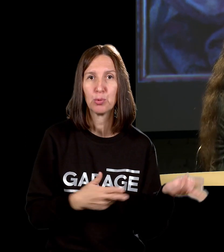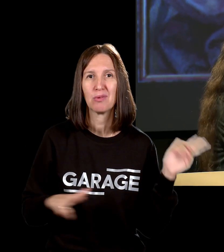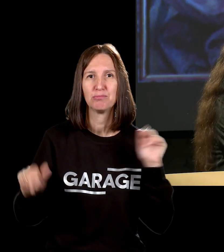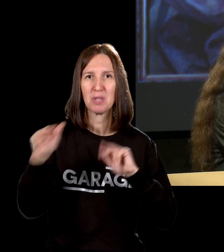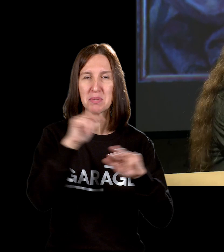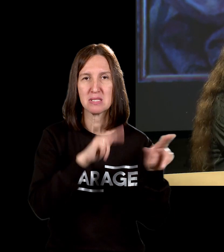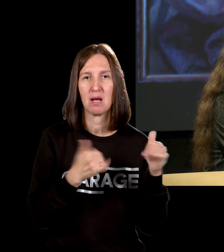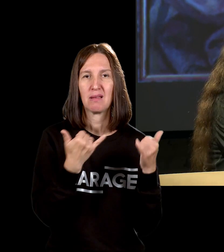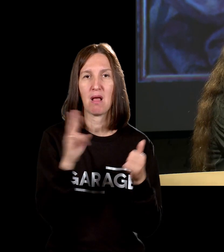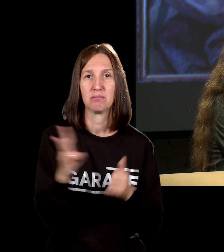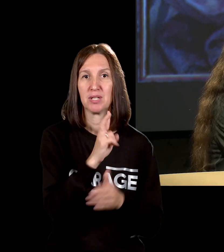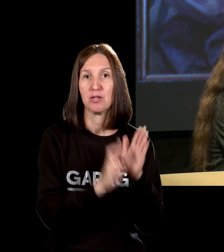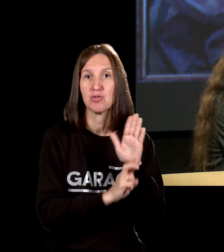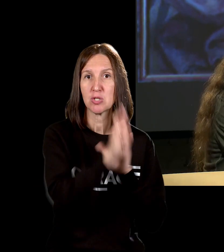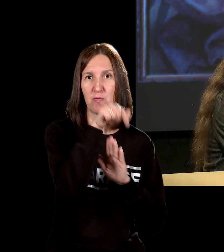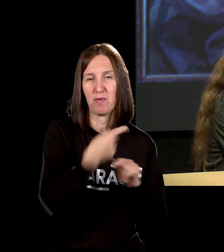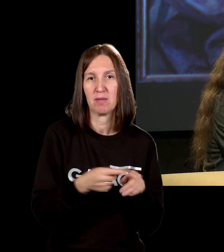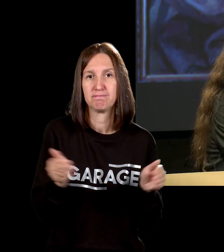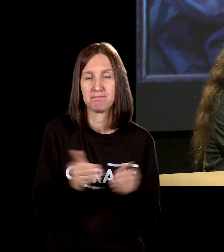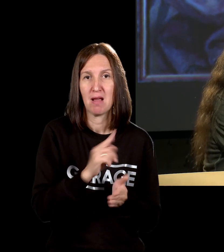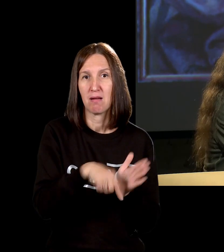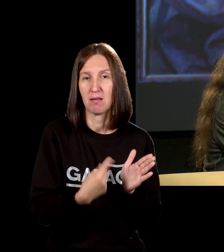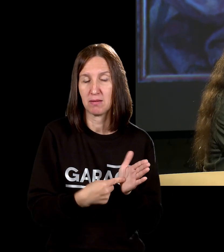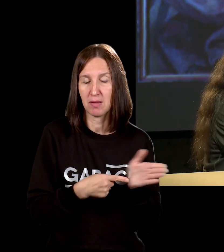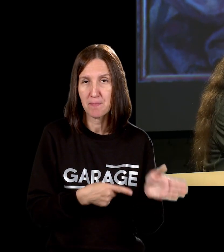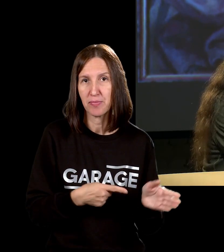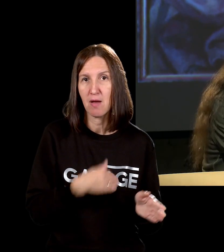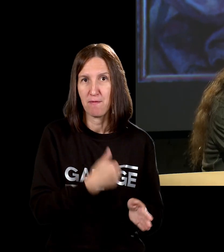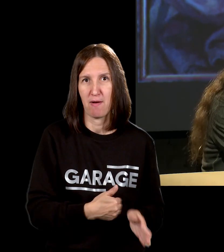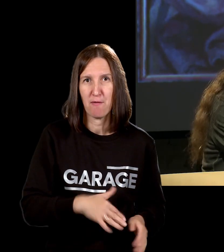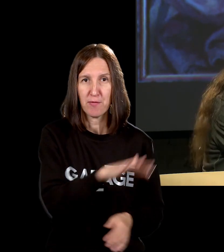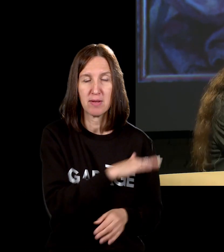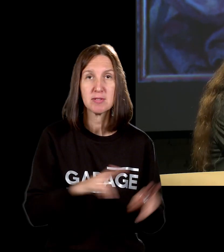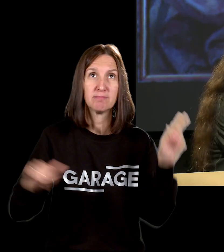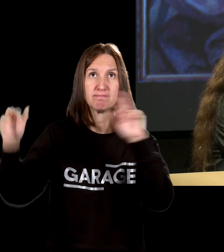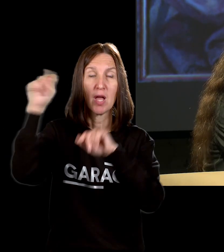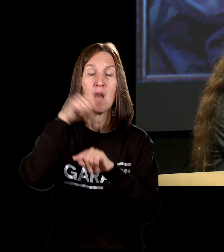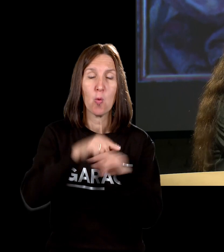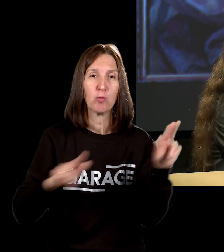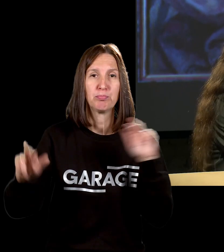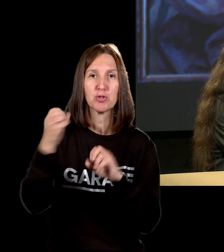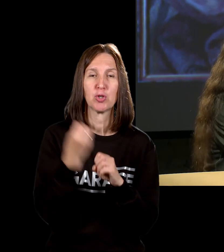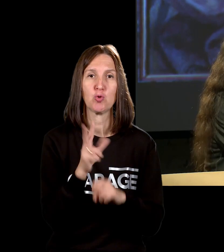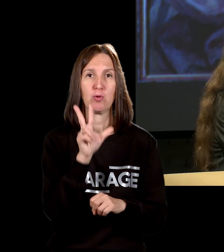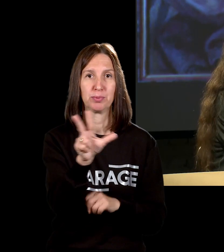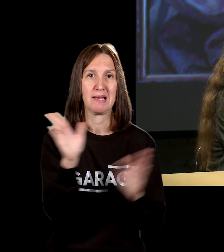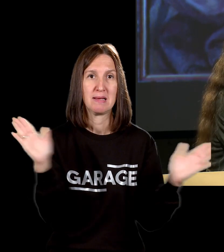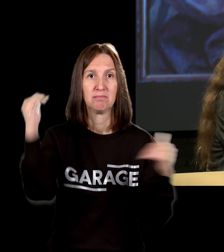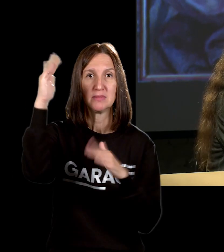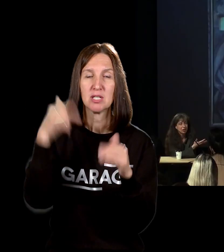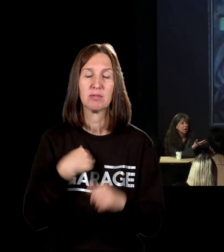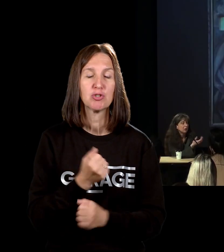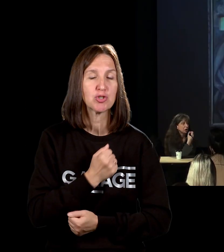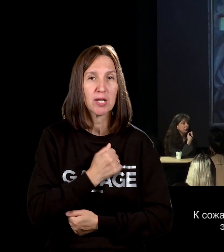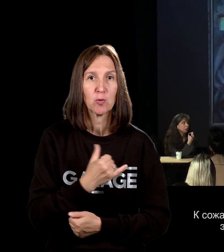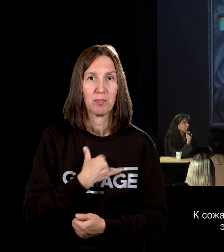ему предлагают написать для часовни в этом городке, в этом лагере, написать образ. Он рисует еще один